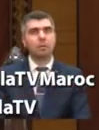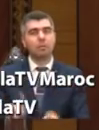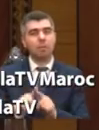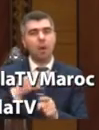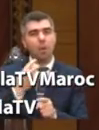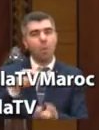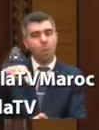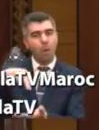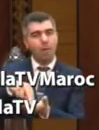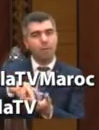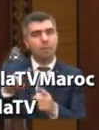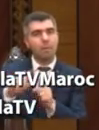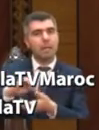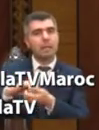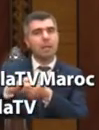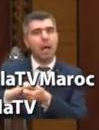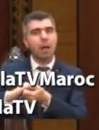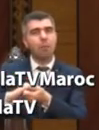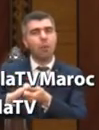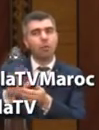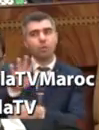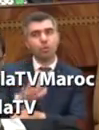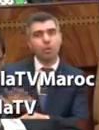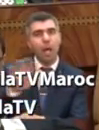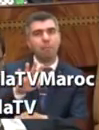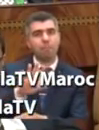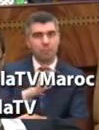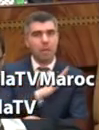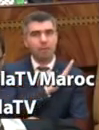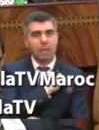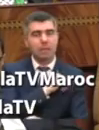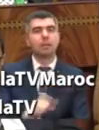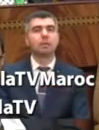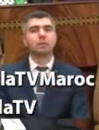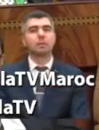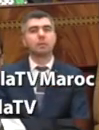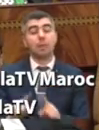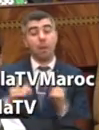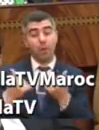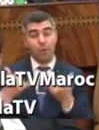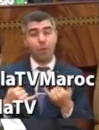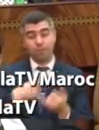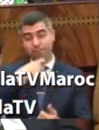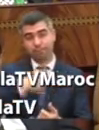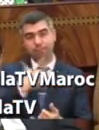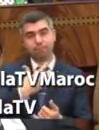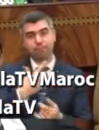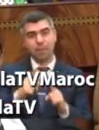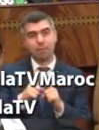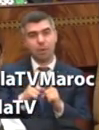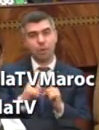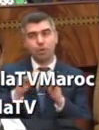الوقفة التضامنية مع الشعب الفلسطيني البطل. كنتمنى أنا شخصيا هذا الإجماع ديالنا